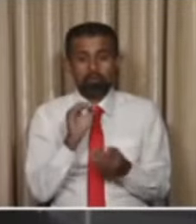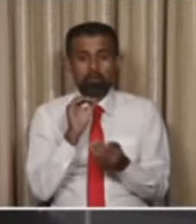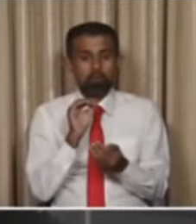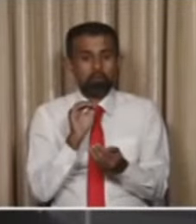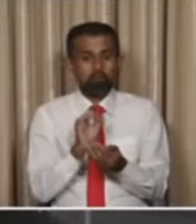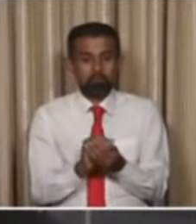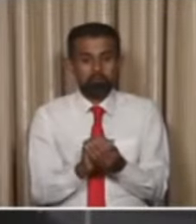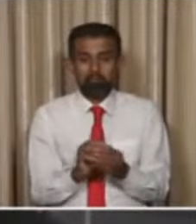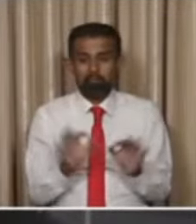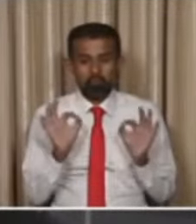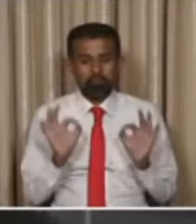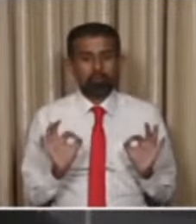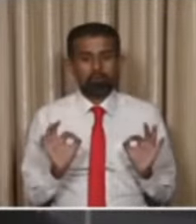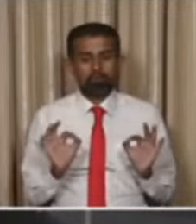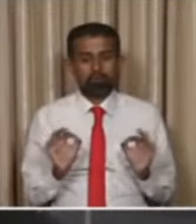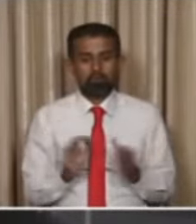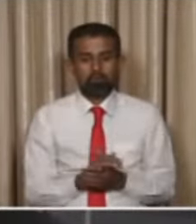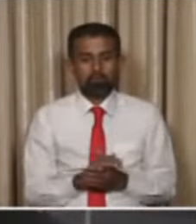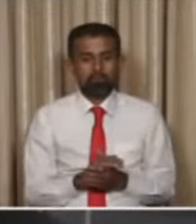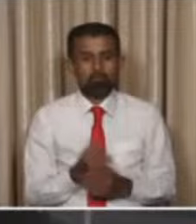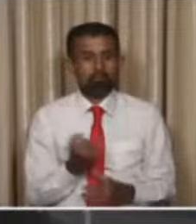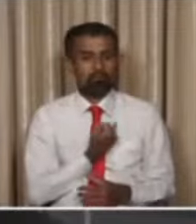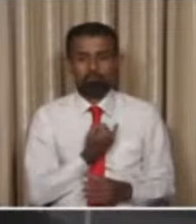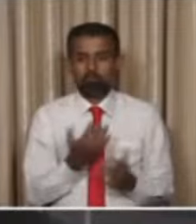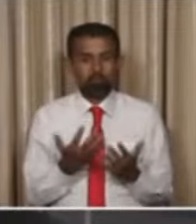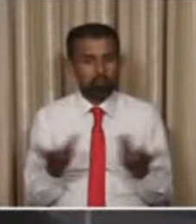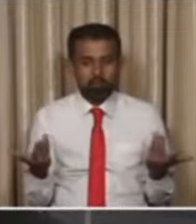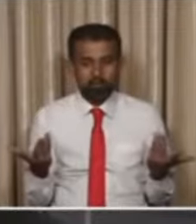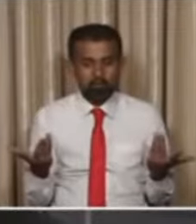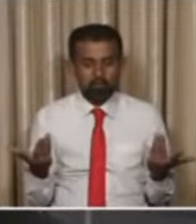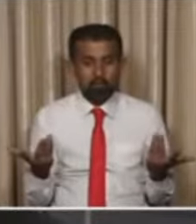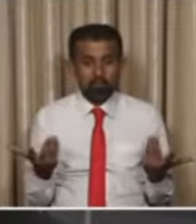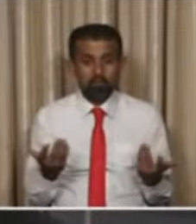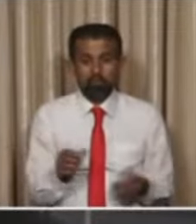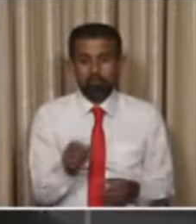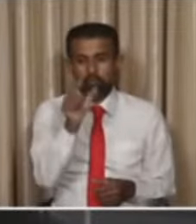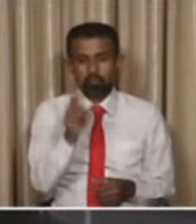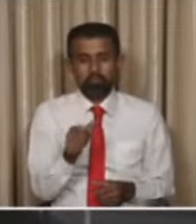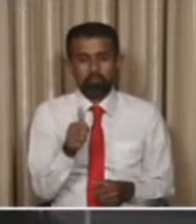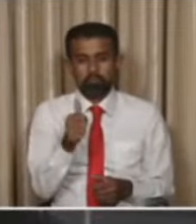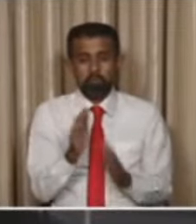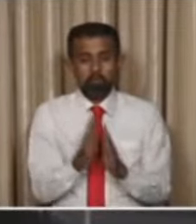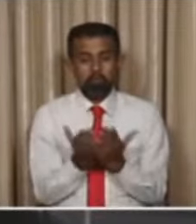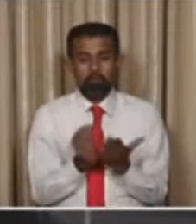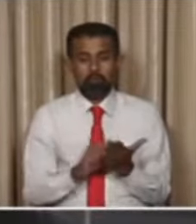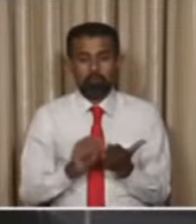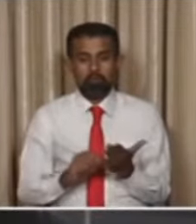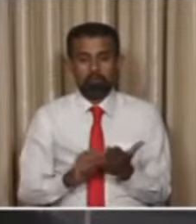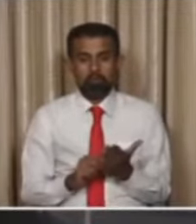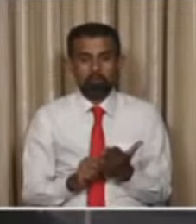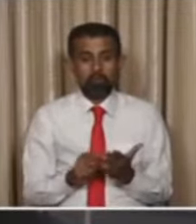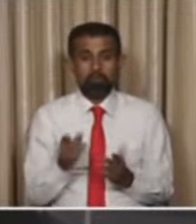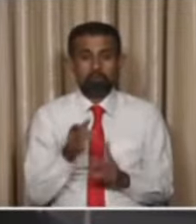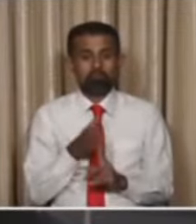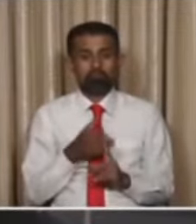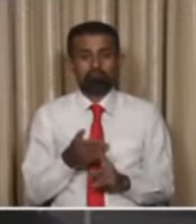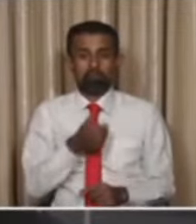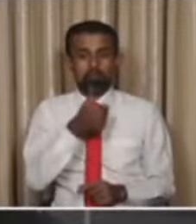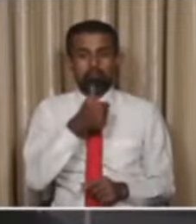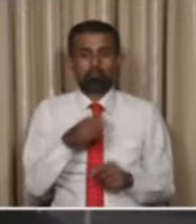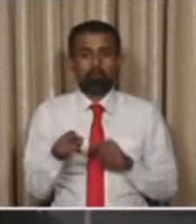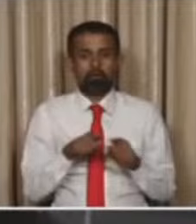කරේ නැහැ. ඕම කුහක නැහැ. හැබැයි එතුමාට කෙලේ ගුණයක් තිබුණේ නැහැ. එතුමා පොතේ ලියන්නේ එතුමා සුද්ධ වෙන්න. ඉතින් මේවා